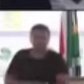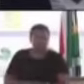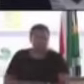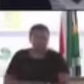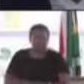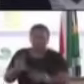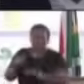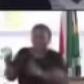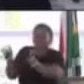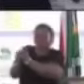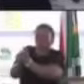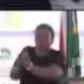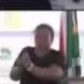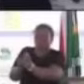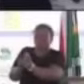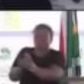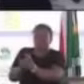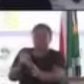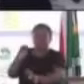sibambisene nawo